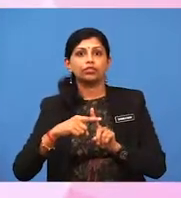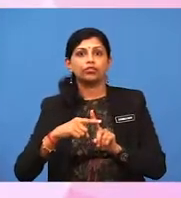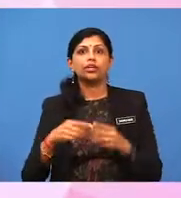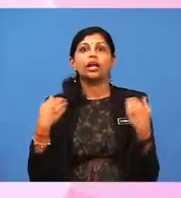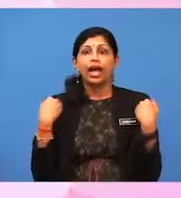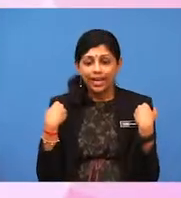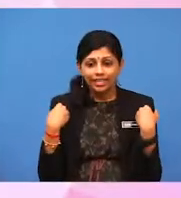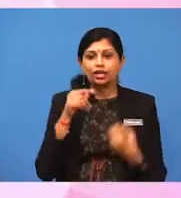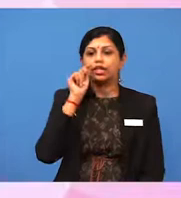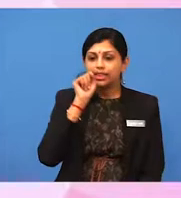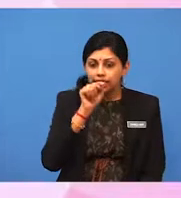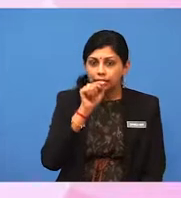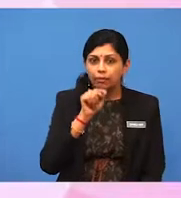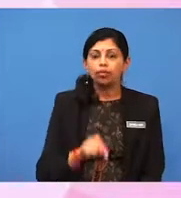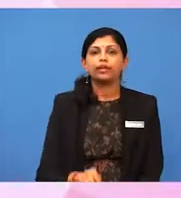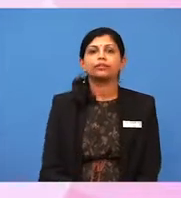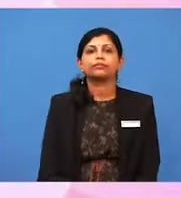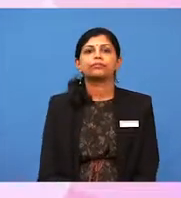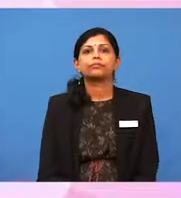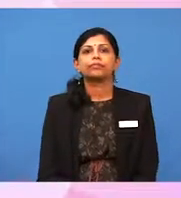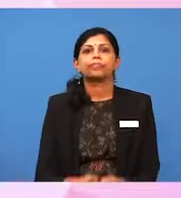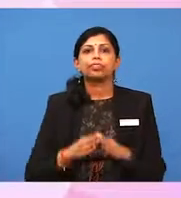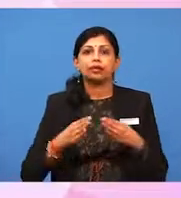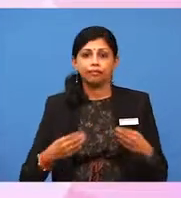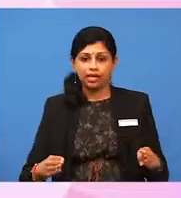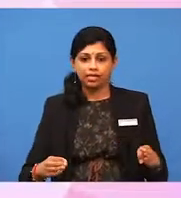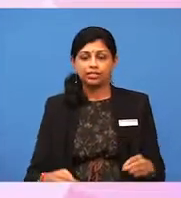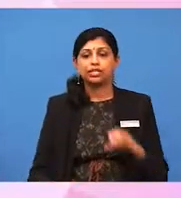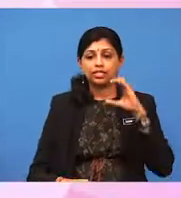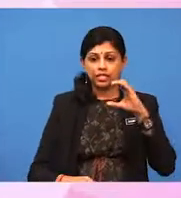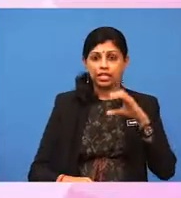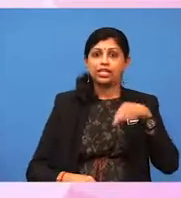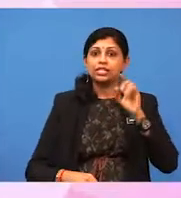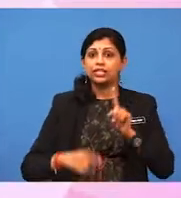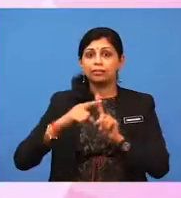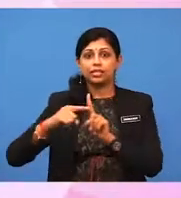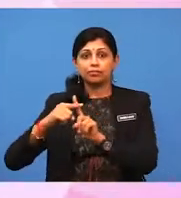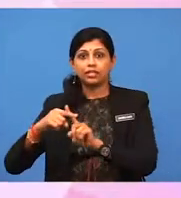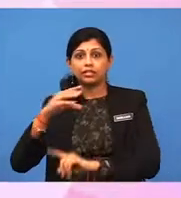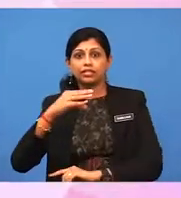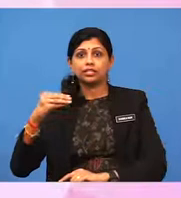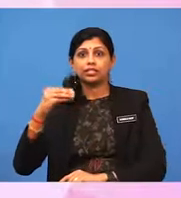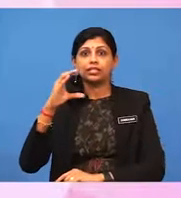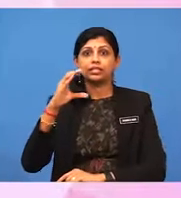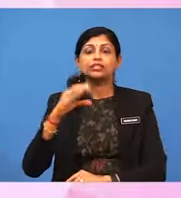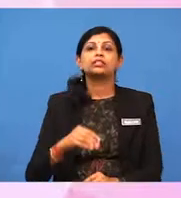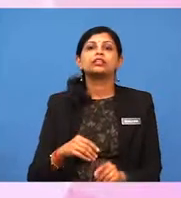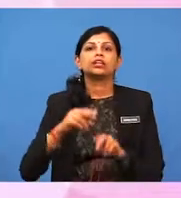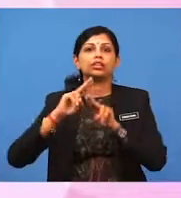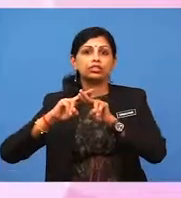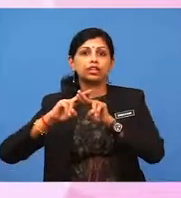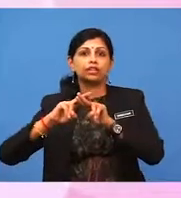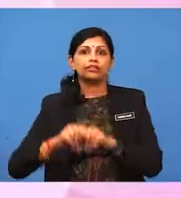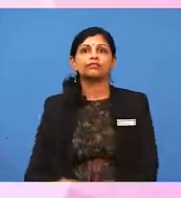perpuluhan. Bahasa pengatur caraan C, C++ dan C Sharp mengiktiraf double sebagai jenis